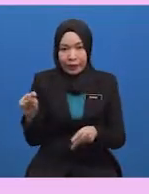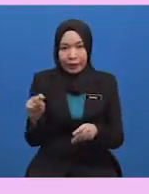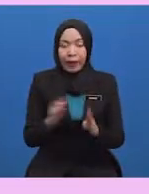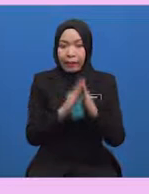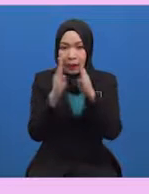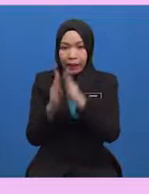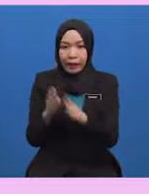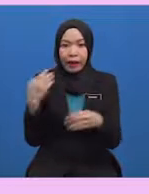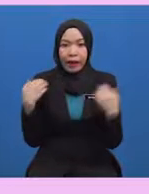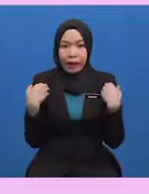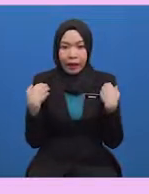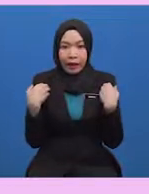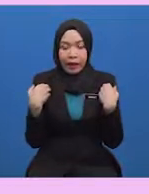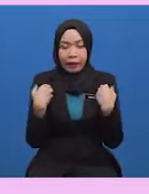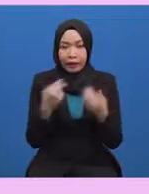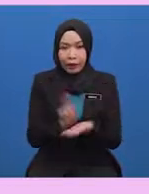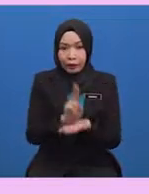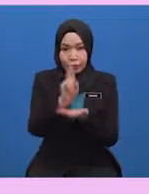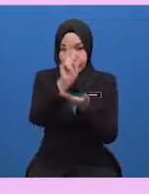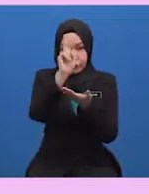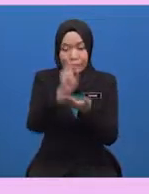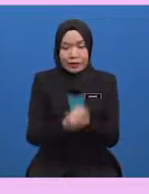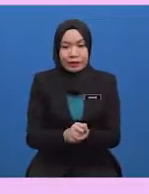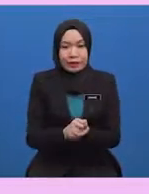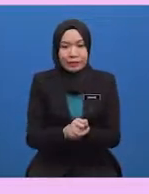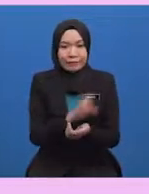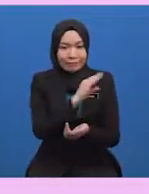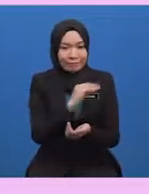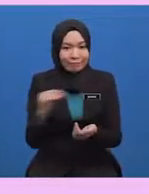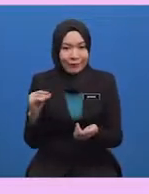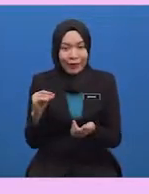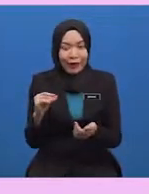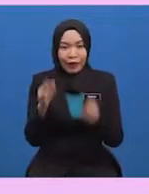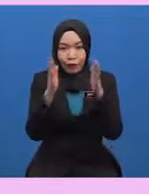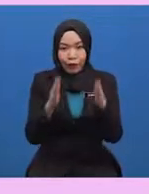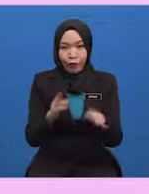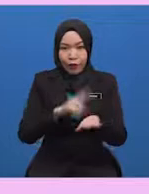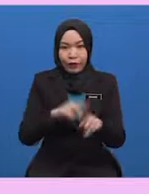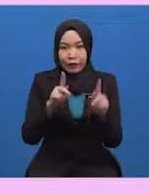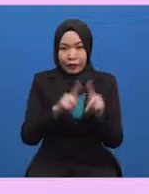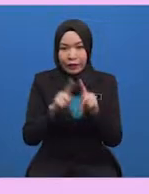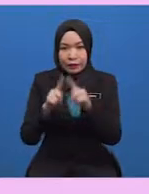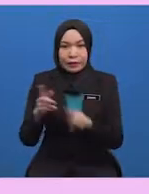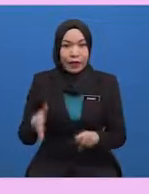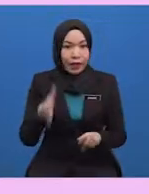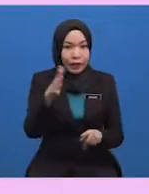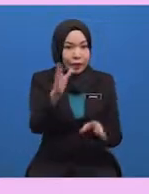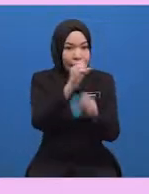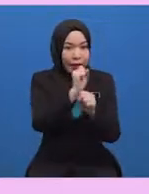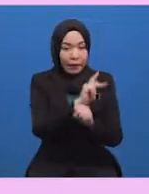kemudahan pendidikan tinggi disediakan. Penduduk desa akan mendapatkan